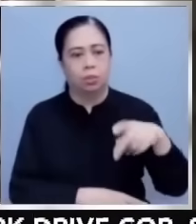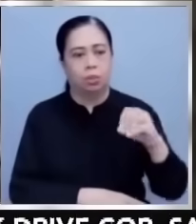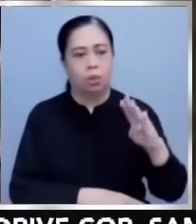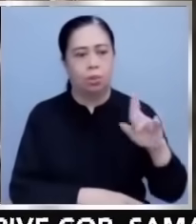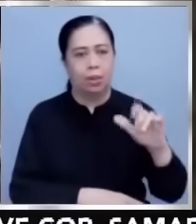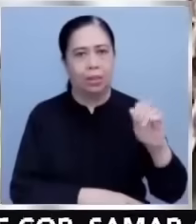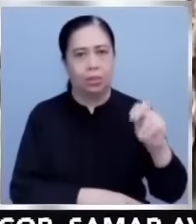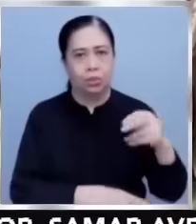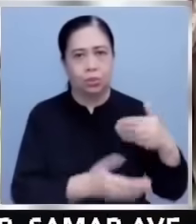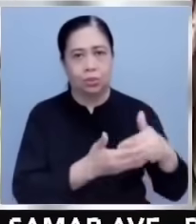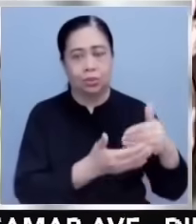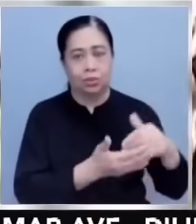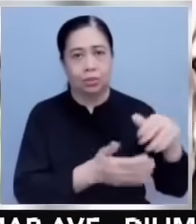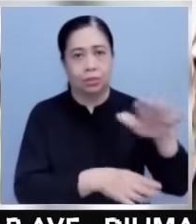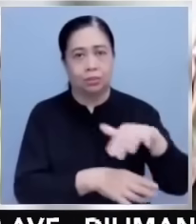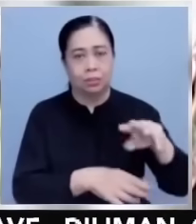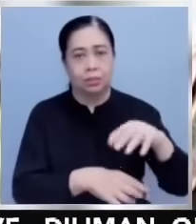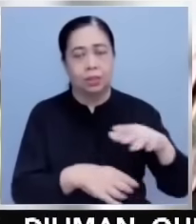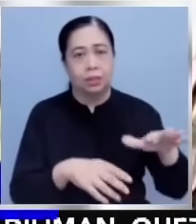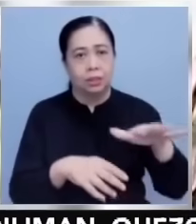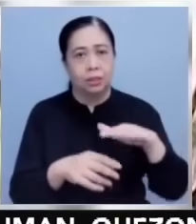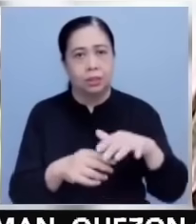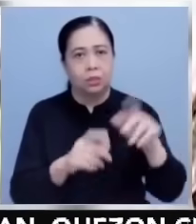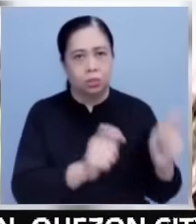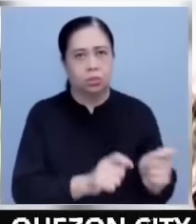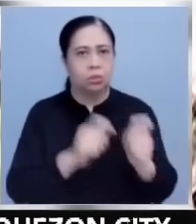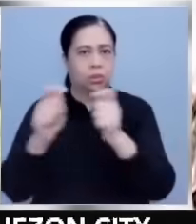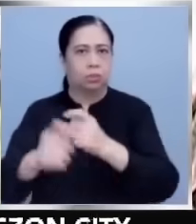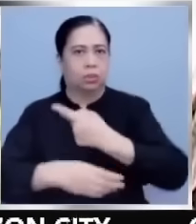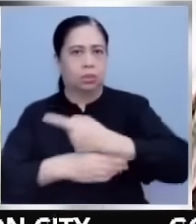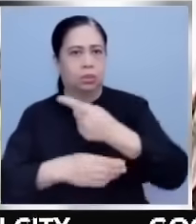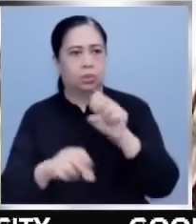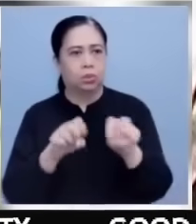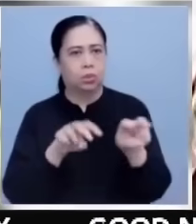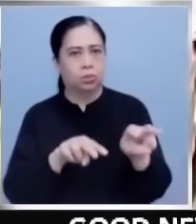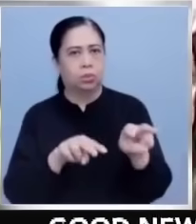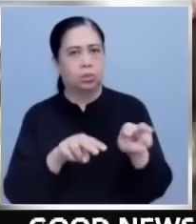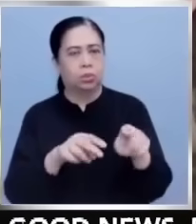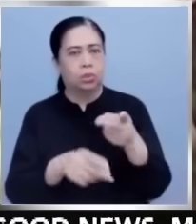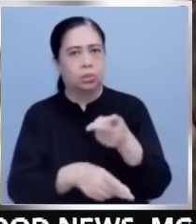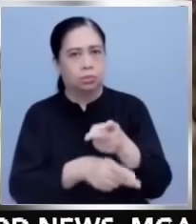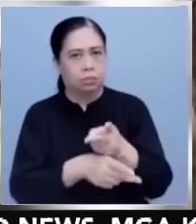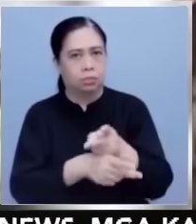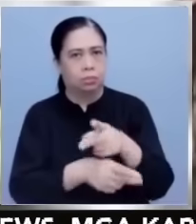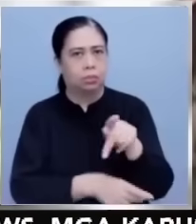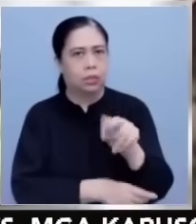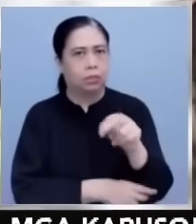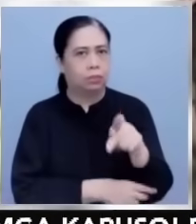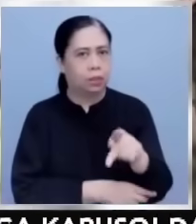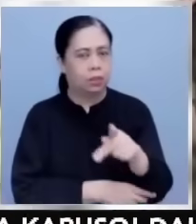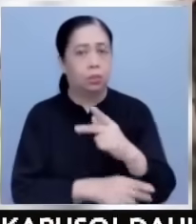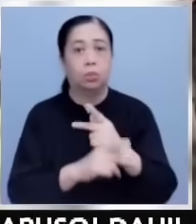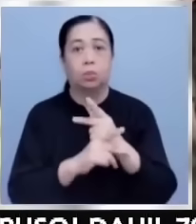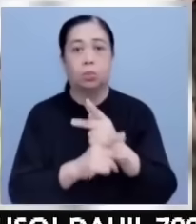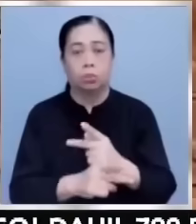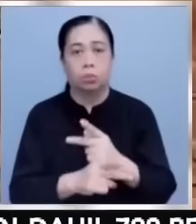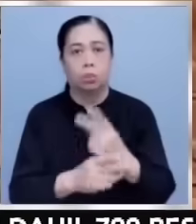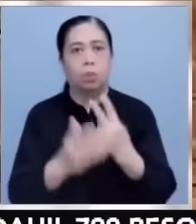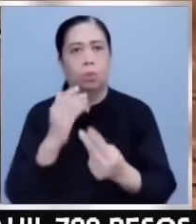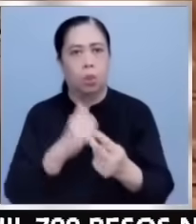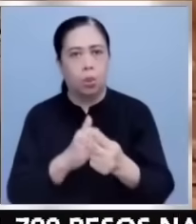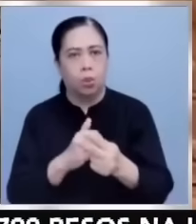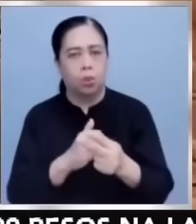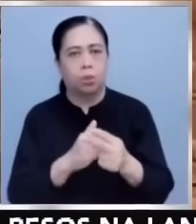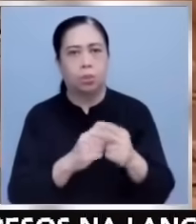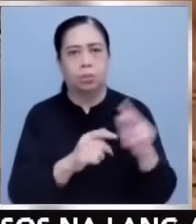Sityo Kapihan just to make sure na yung projection natin is yung PNP is we are protecting both sides. Okay